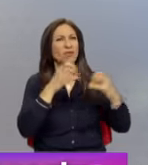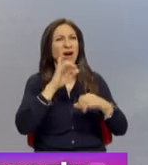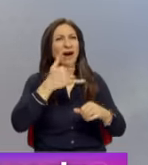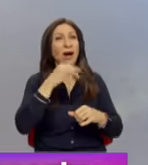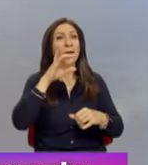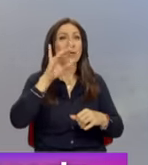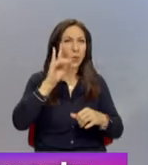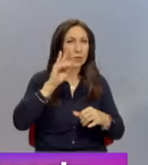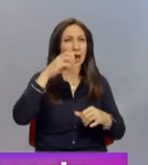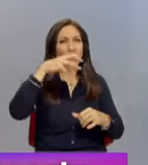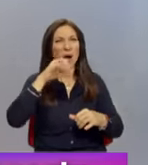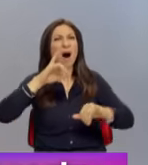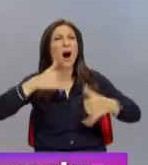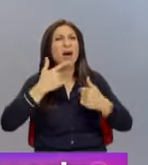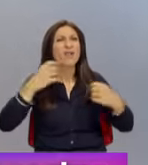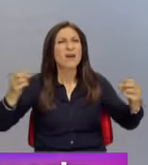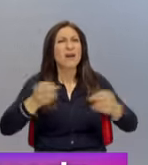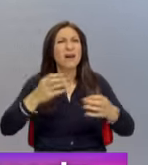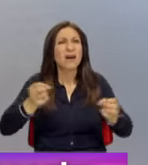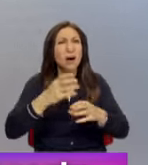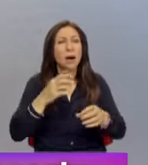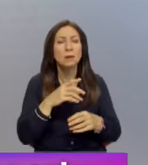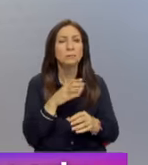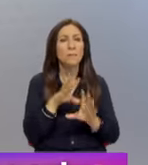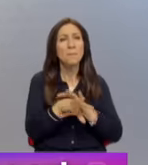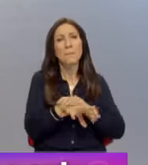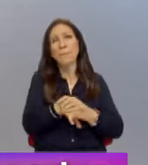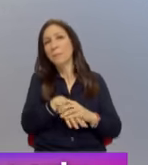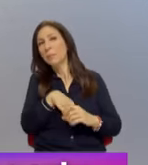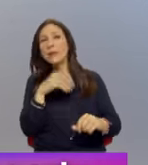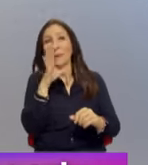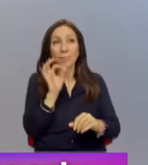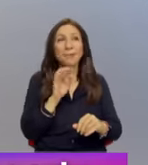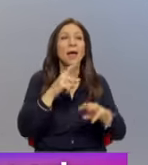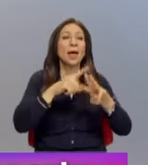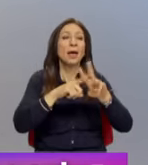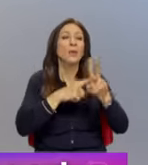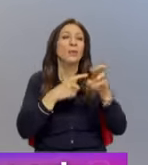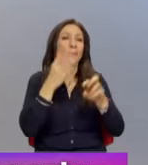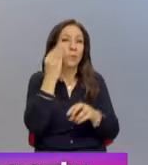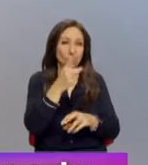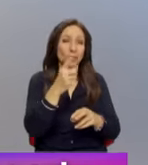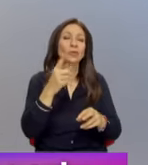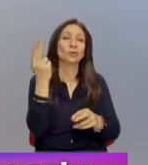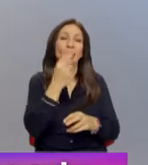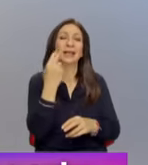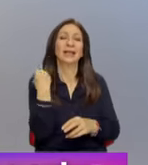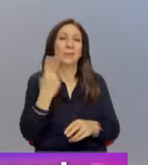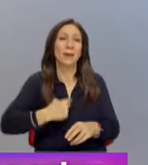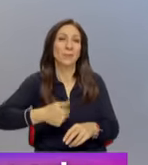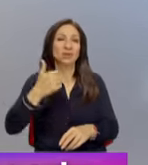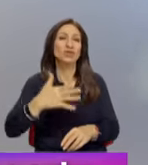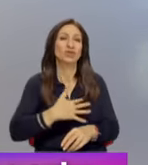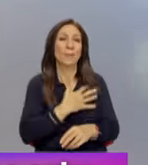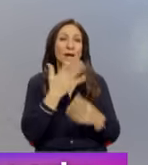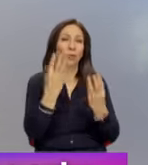de zehir zemberek sözlerle ve aradan sıyrılan isim Eyüp Kahveci oldu ve Kütahya'nın yeni belediye